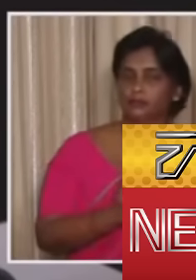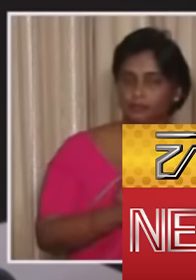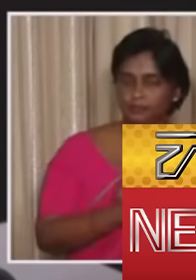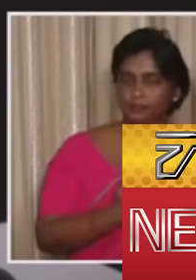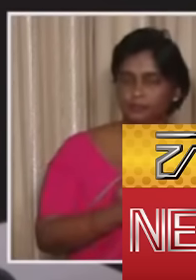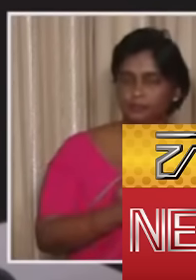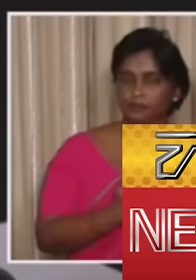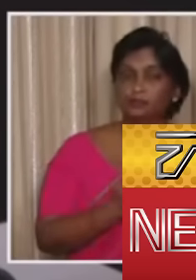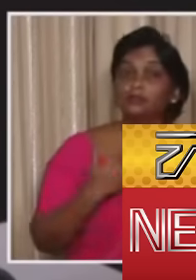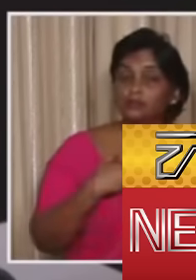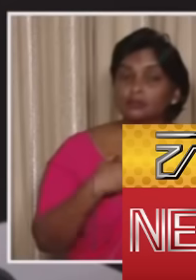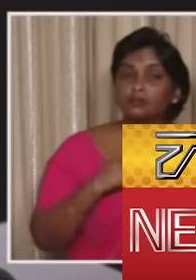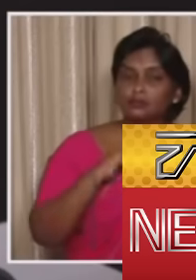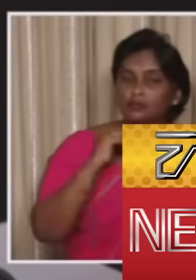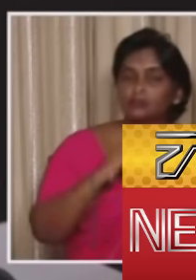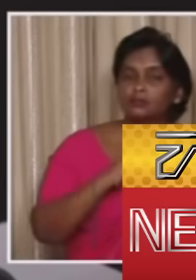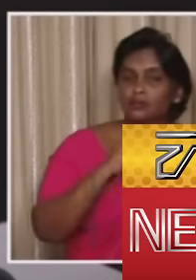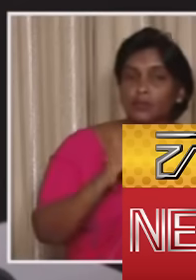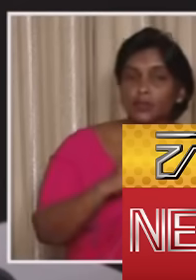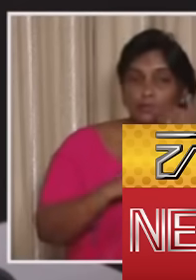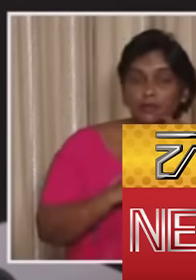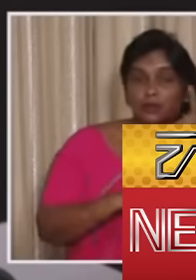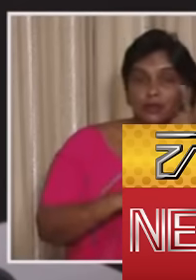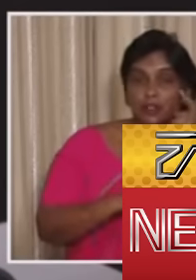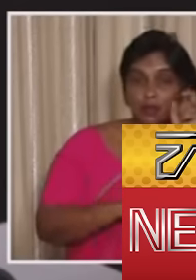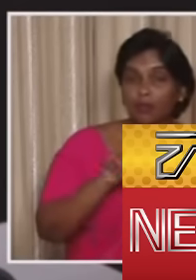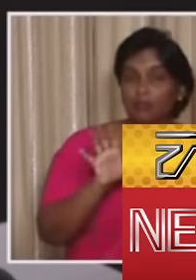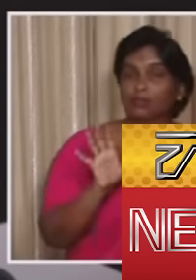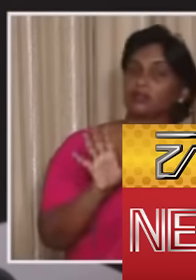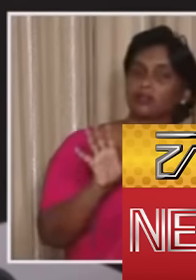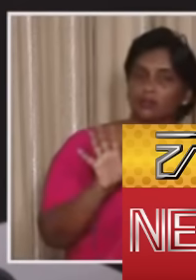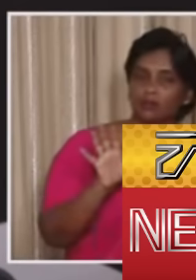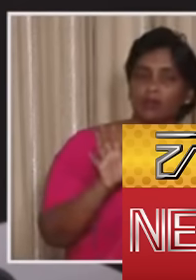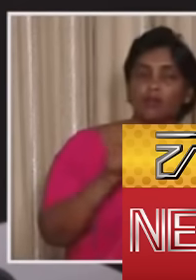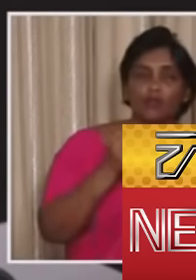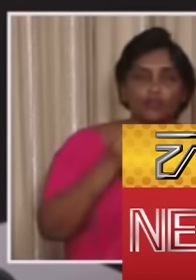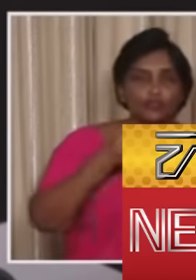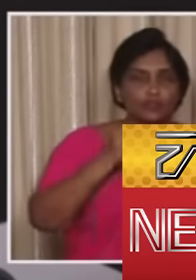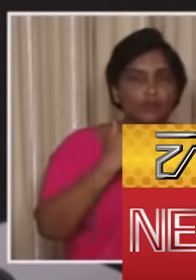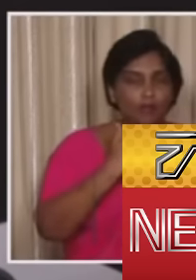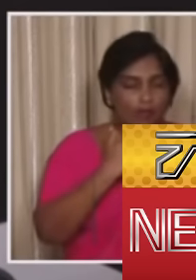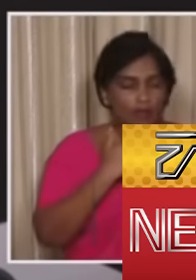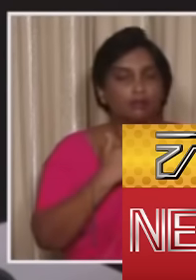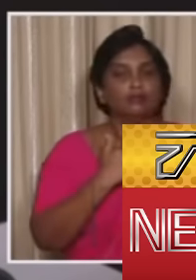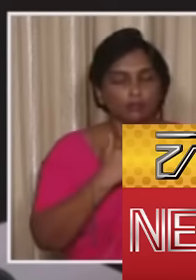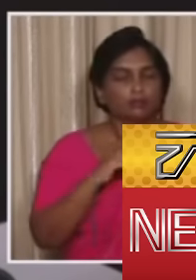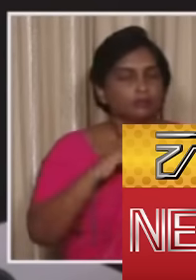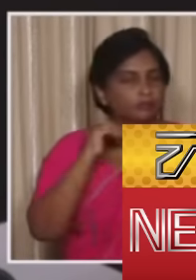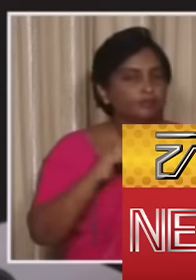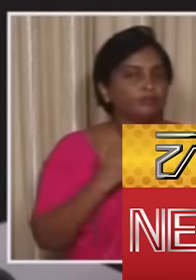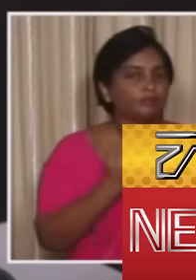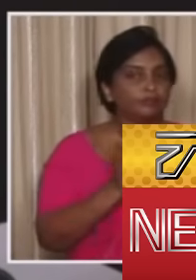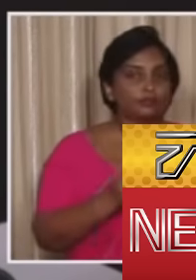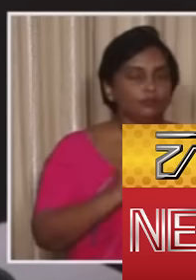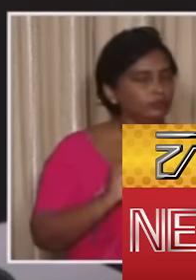එතකොට අපේ රටේ ක්‍රමානුකූලව යම් හැකියාවක් දක්ෂතාවයක් තියෙන තරුණේ ඒ මුදුකාංග වෙළඳපොළට ඇවිල්ලා ක්‍රමානුකූලව තමන්ගේ